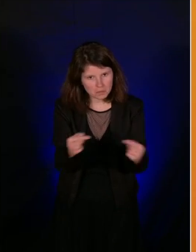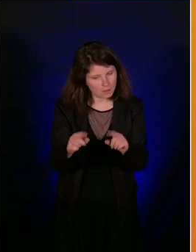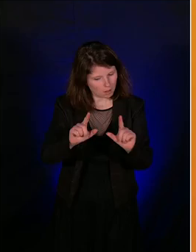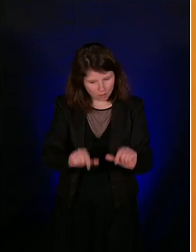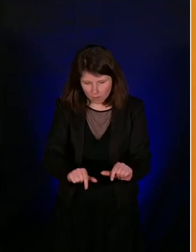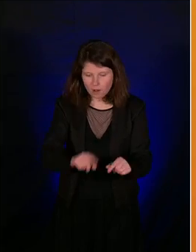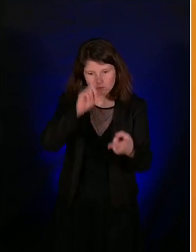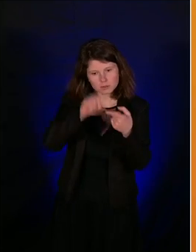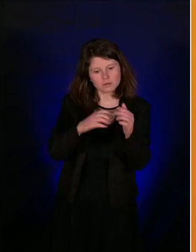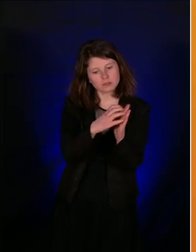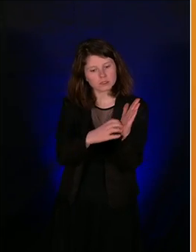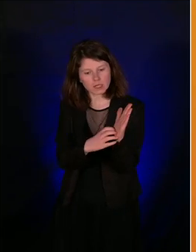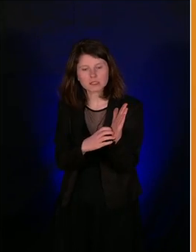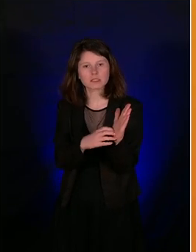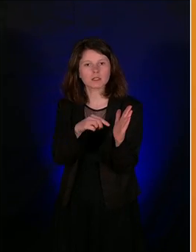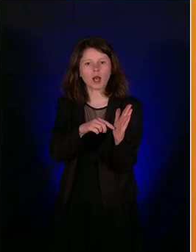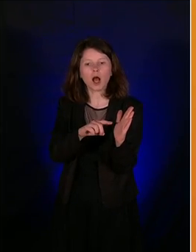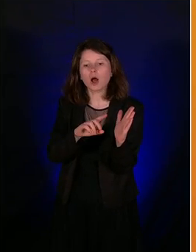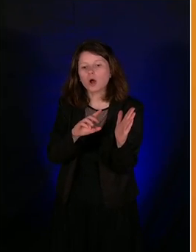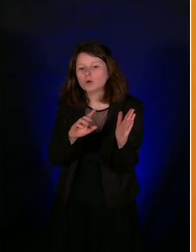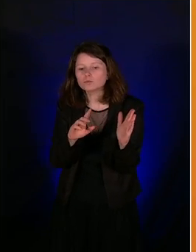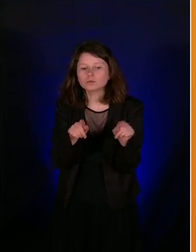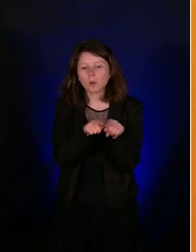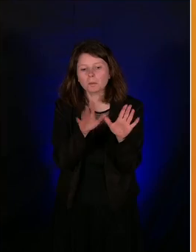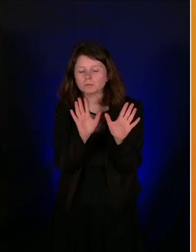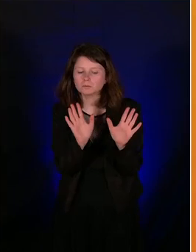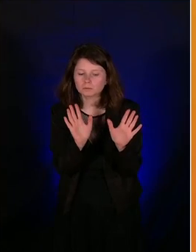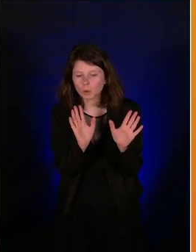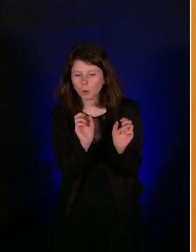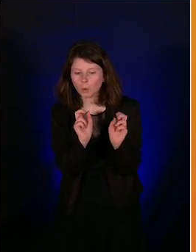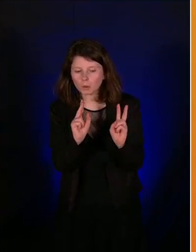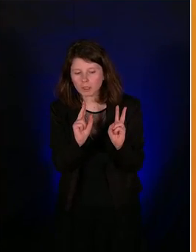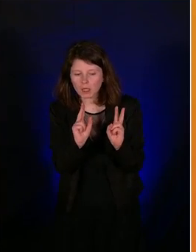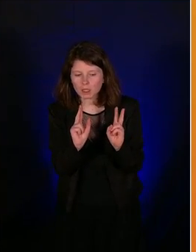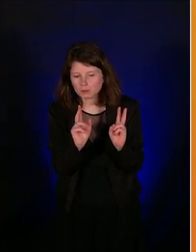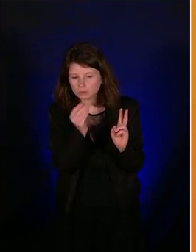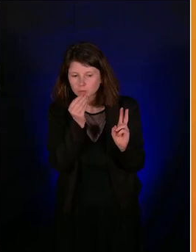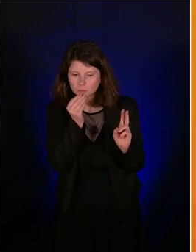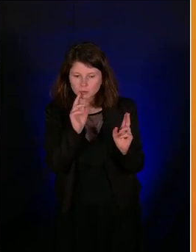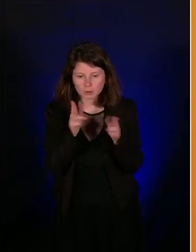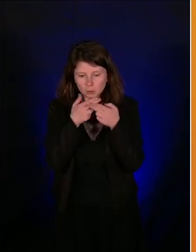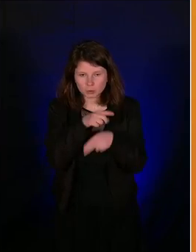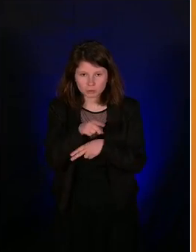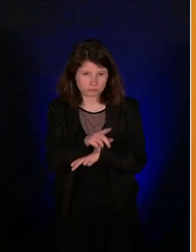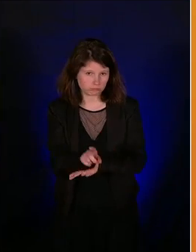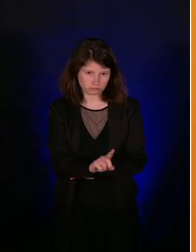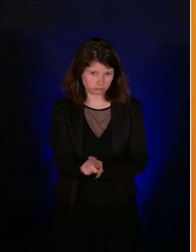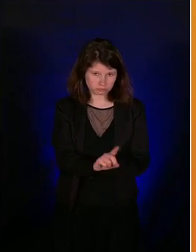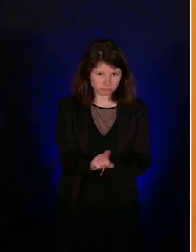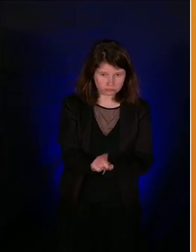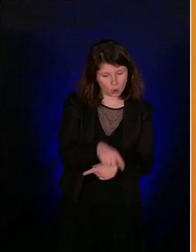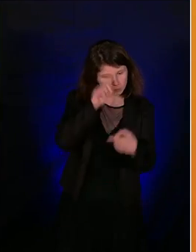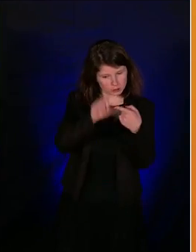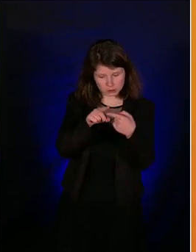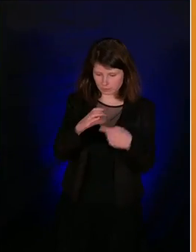un texte non pas consensuel cela n'aurait pas de sens mais de nature à résolument engagé notre CGT sur sa visé